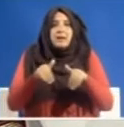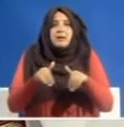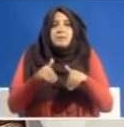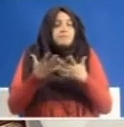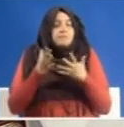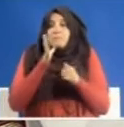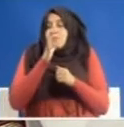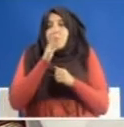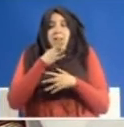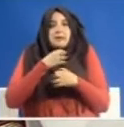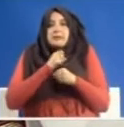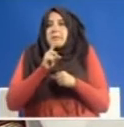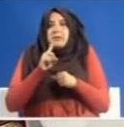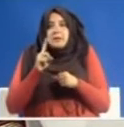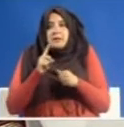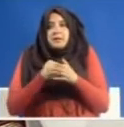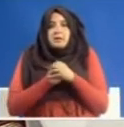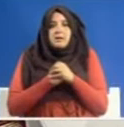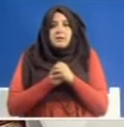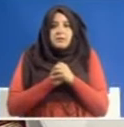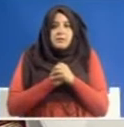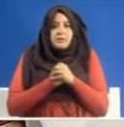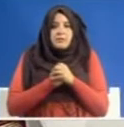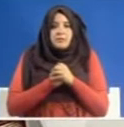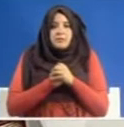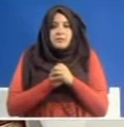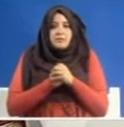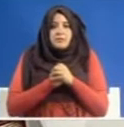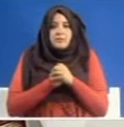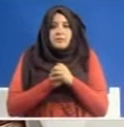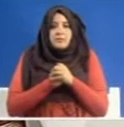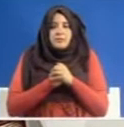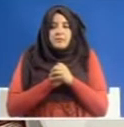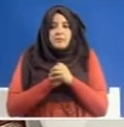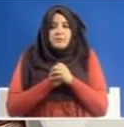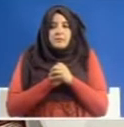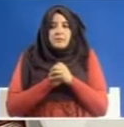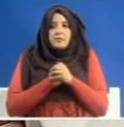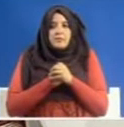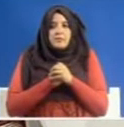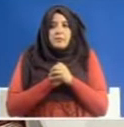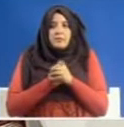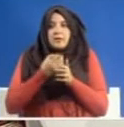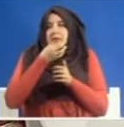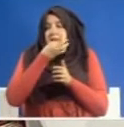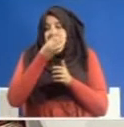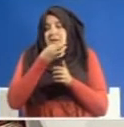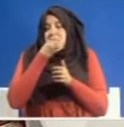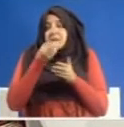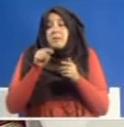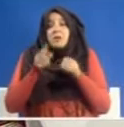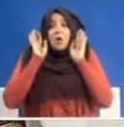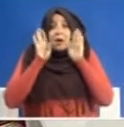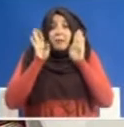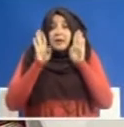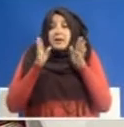أثق ذلك فابتعد عن قراءة القرآن والآن الصلاة هو يركع يقول فقط الله أكبر ما حكم صلاته وأيضا